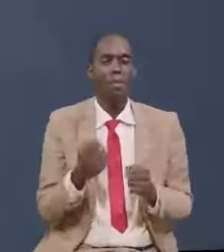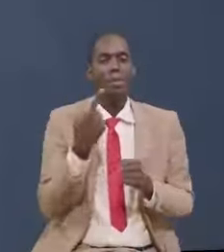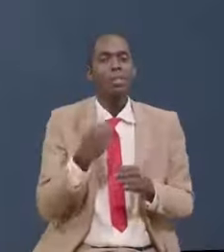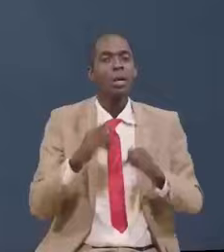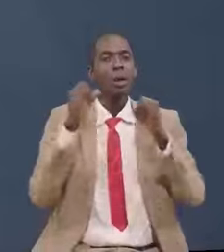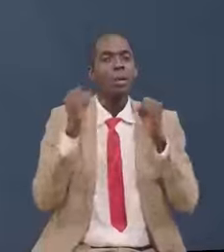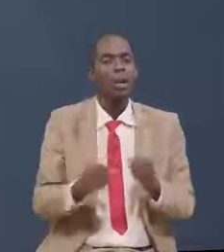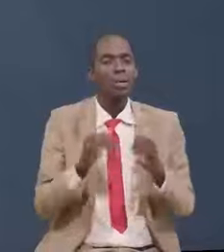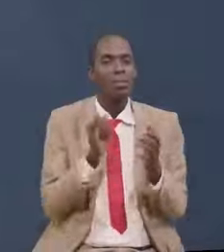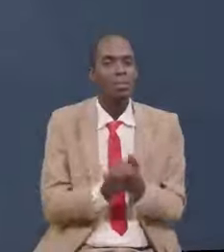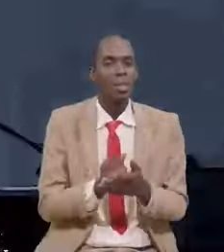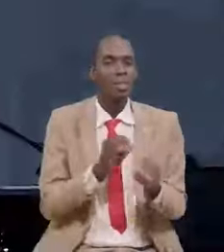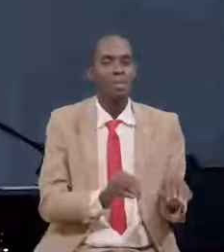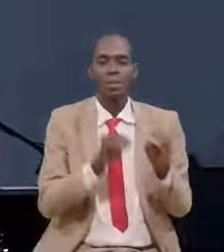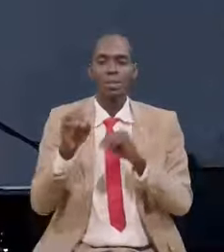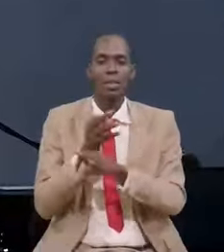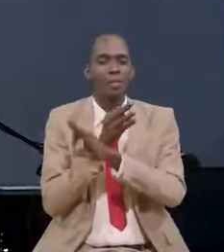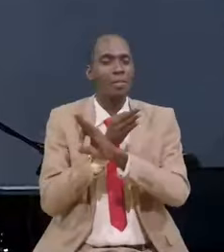La puissance qui libère du péché.